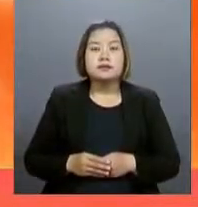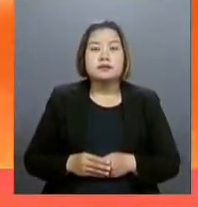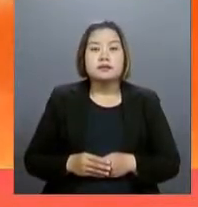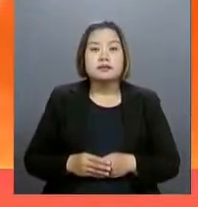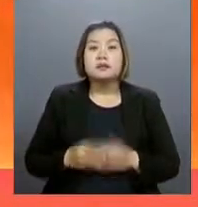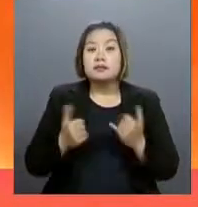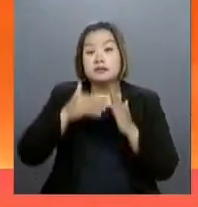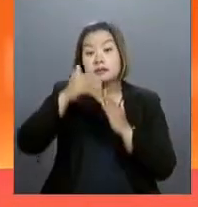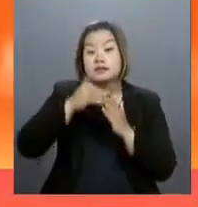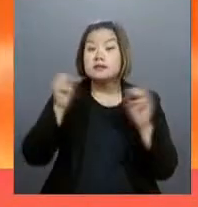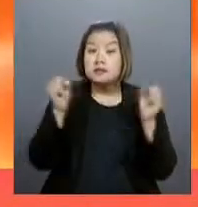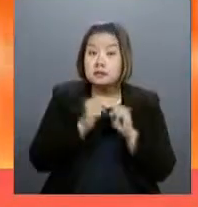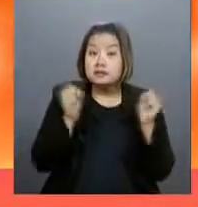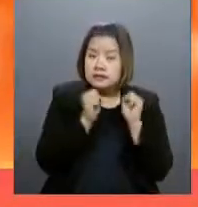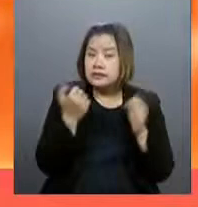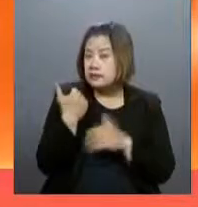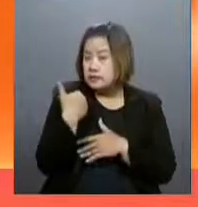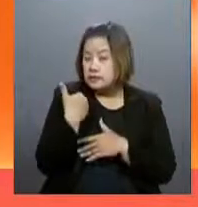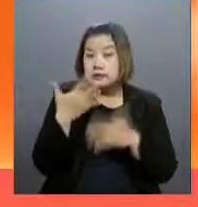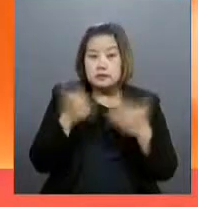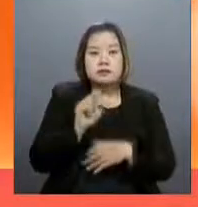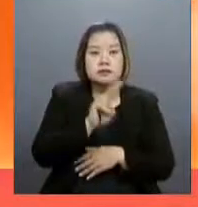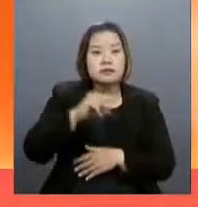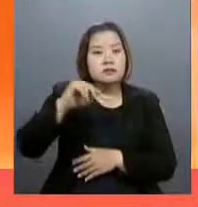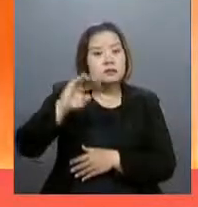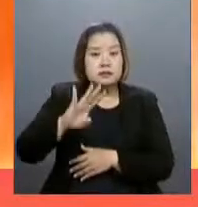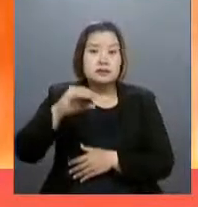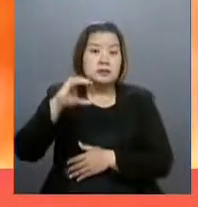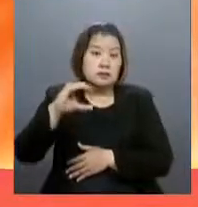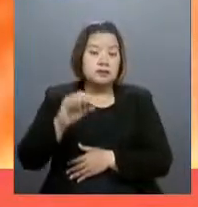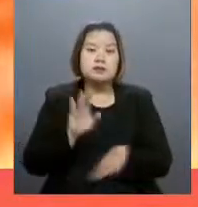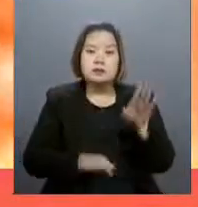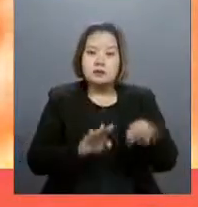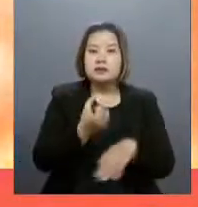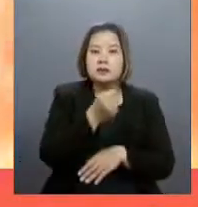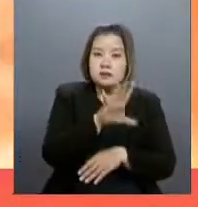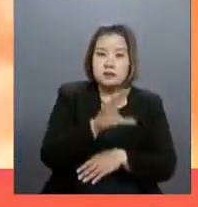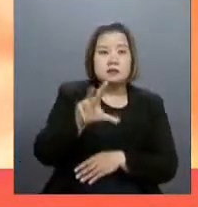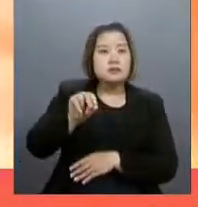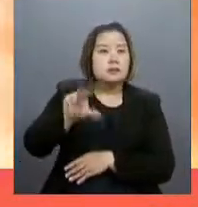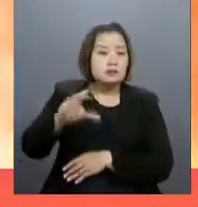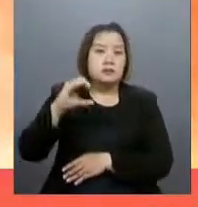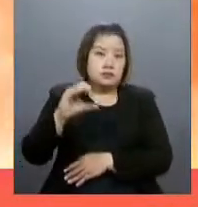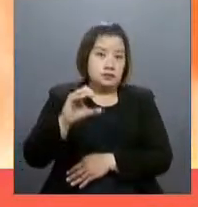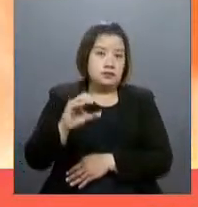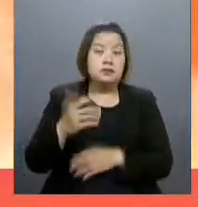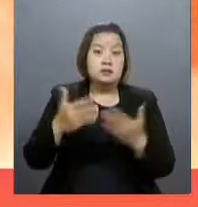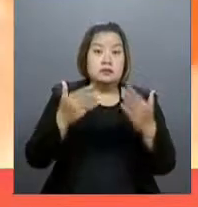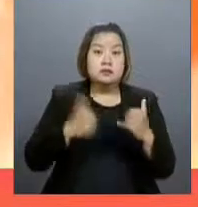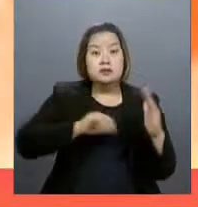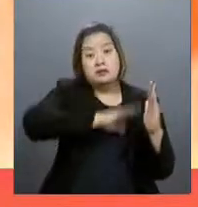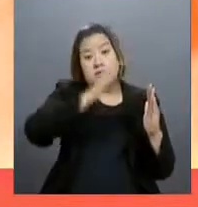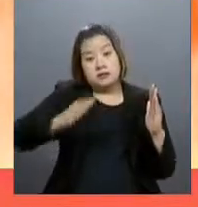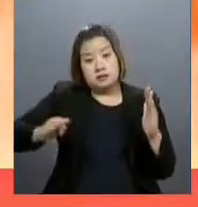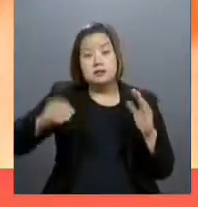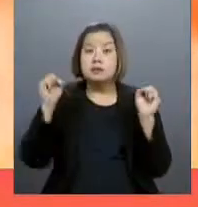ภาคเหนืออากาศเย็นถึงหนาวอุณหภูมิจะลดลงอีก 2-4 องศาอยู่ที่ระหว่าง 15-33 องศาเซลเซียสบริเวณยอดดอยอากาศหน